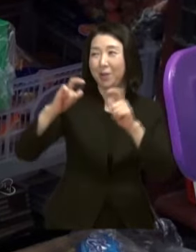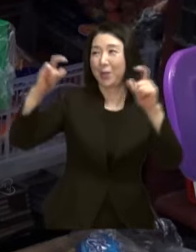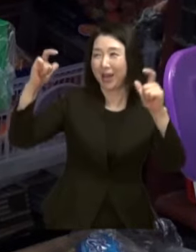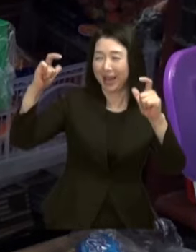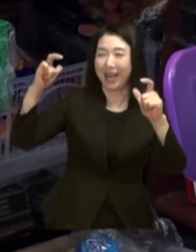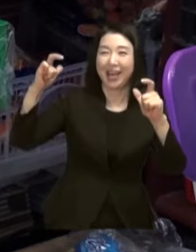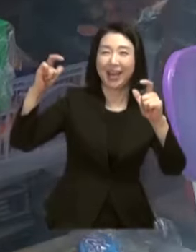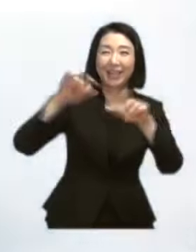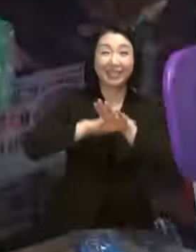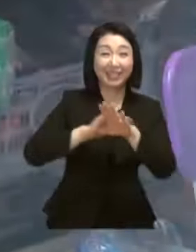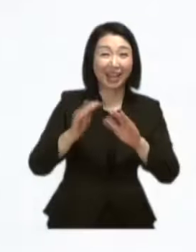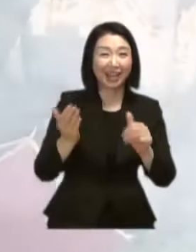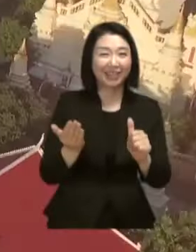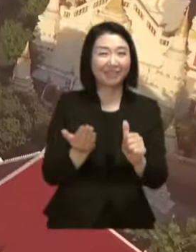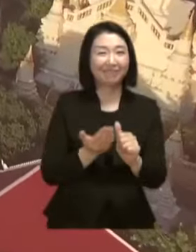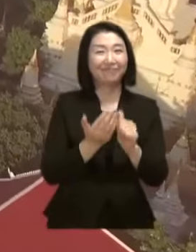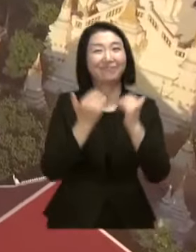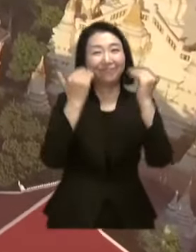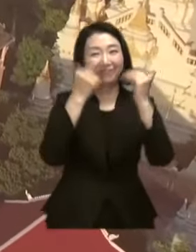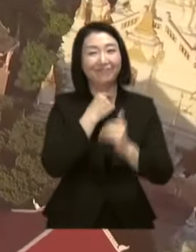소망입니다.